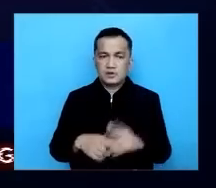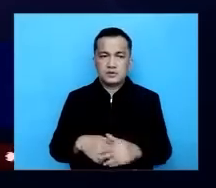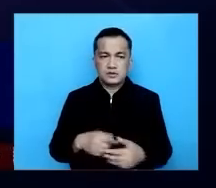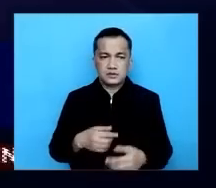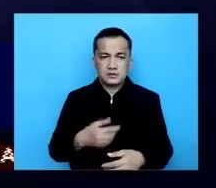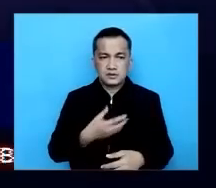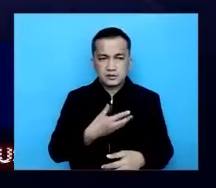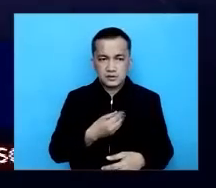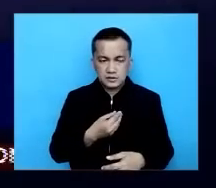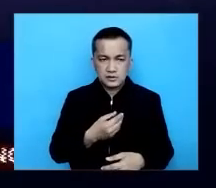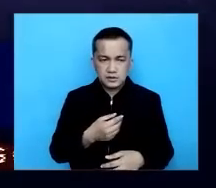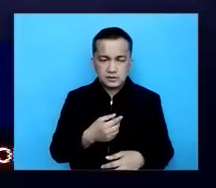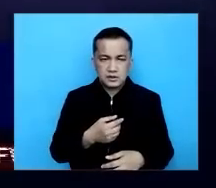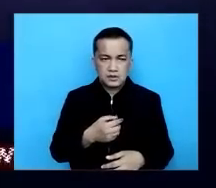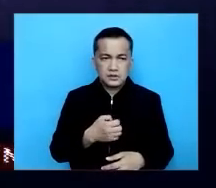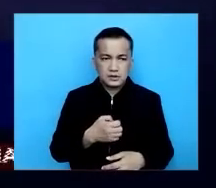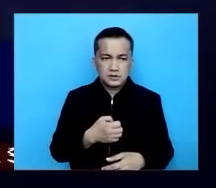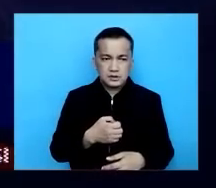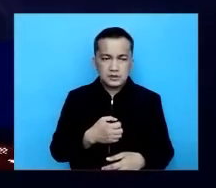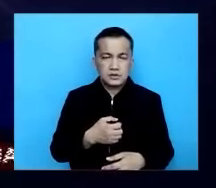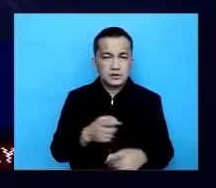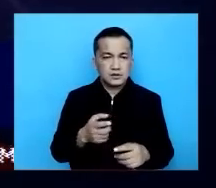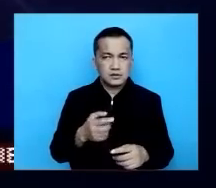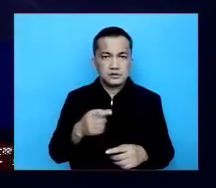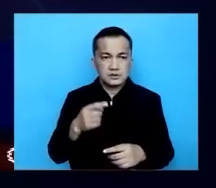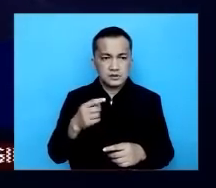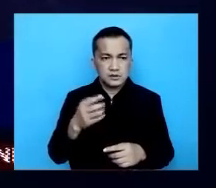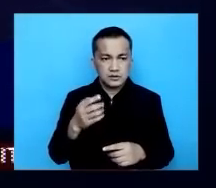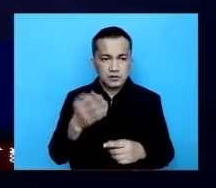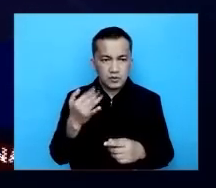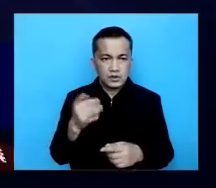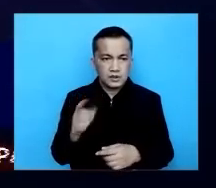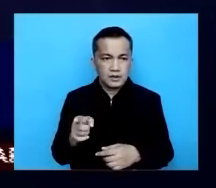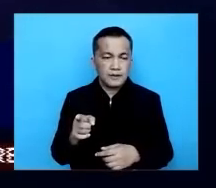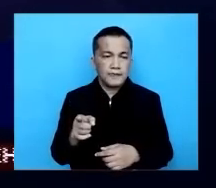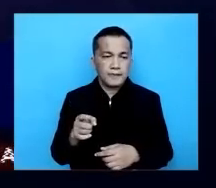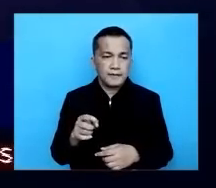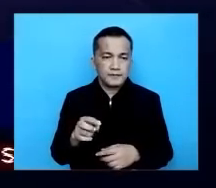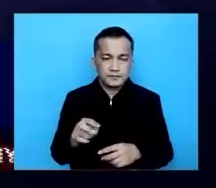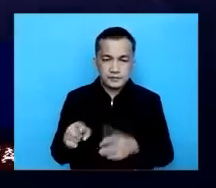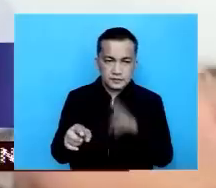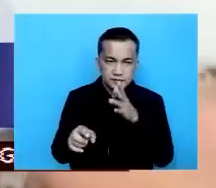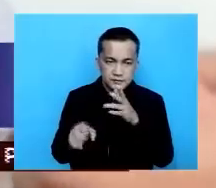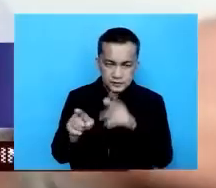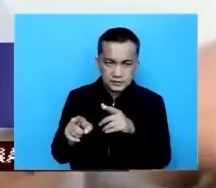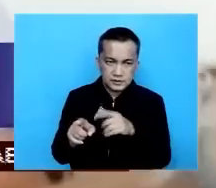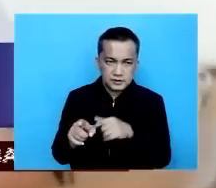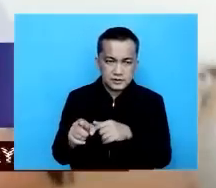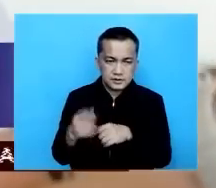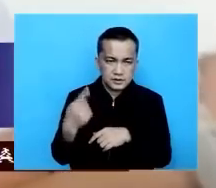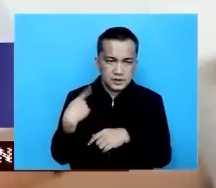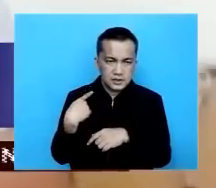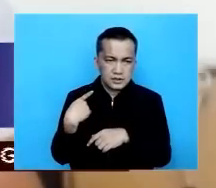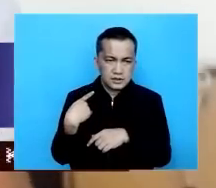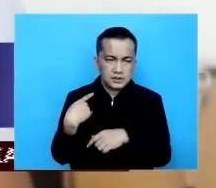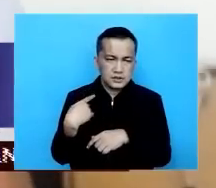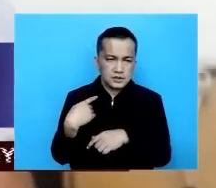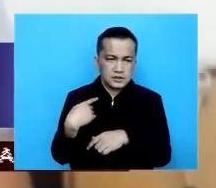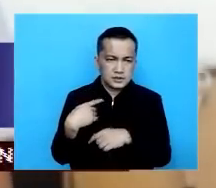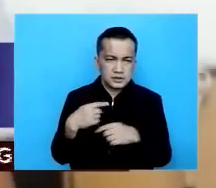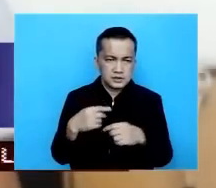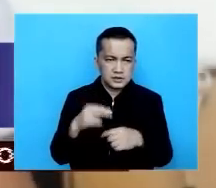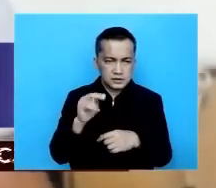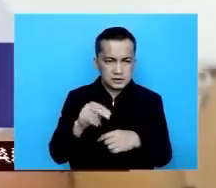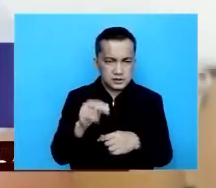masyadong magpapadala sa nervousness ko since Nanay is there. She's in need of